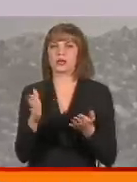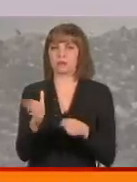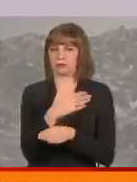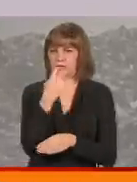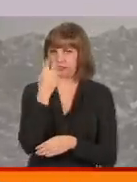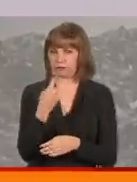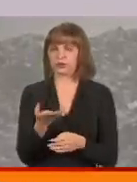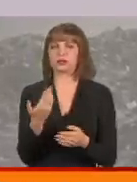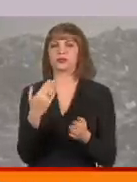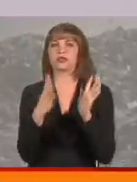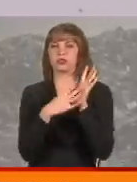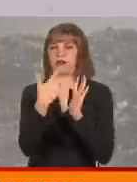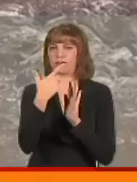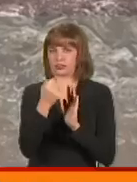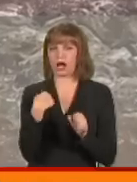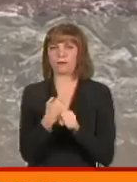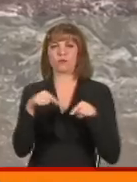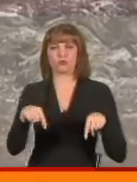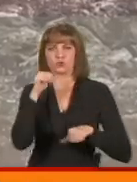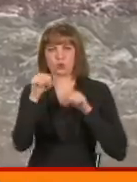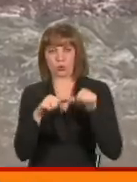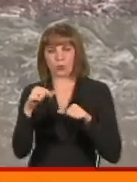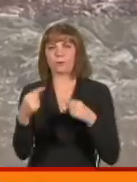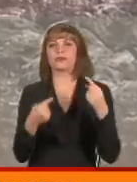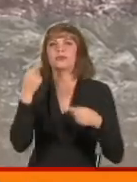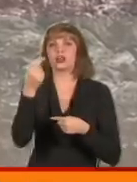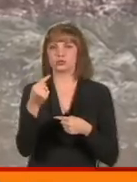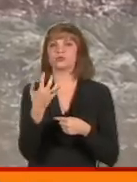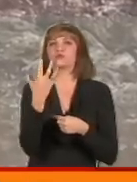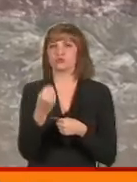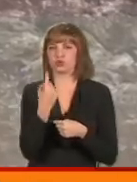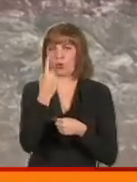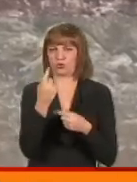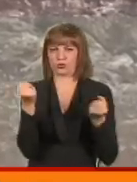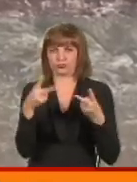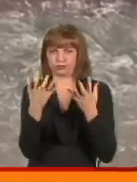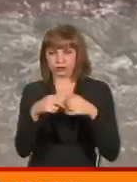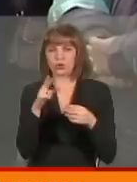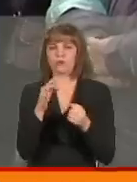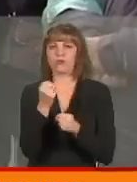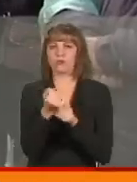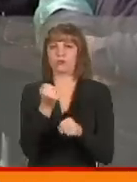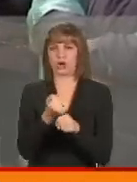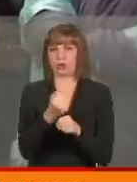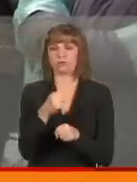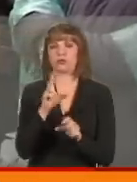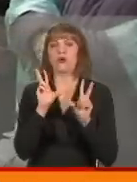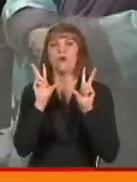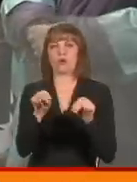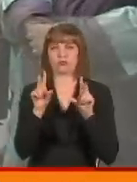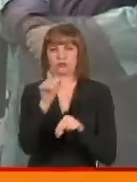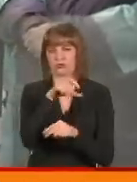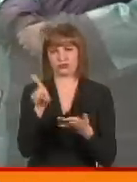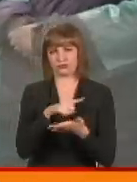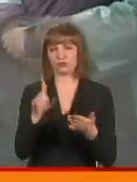сморід, 9 гектарів ми робимо цього року. Наступного року ставимо ще одну установку по переробці фільтрату. Обіцянкам люди не вірять,